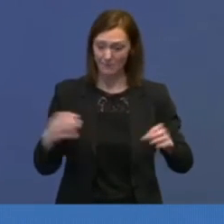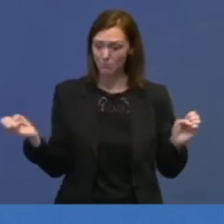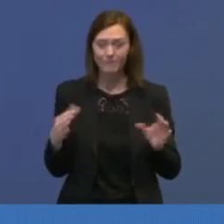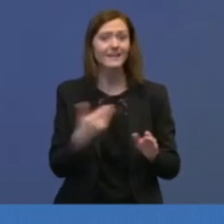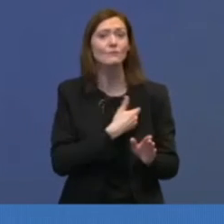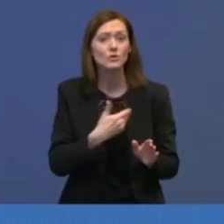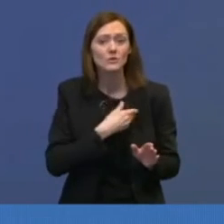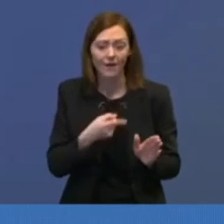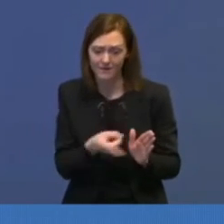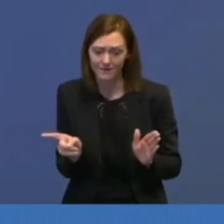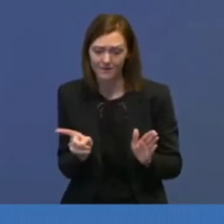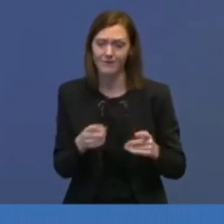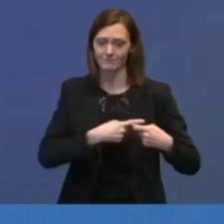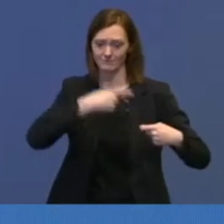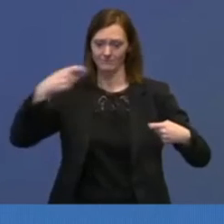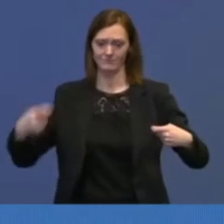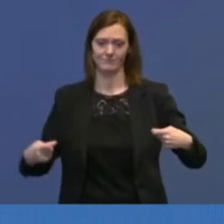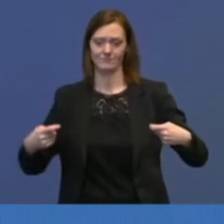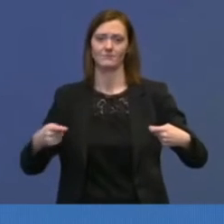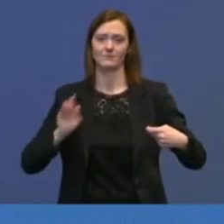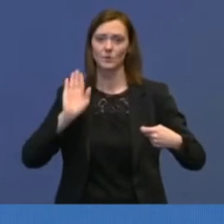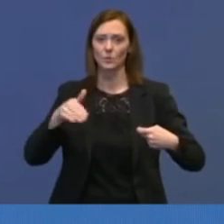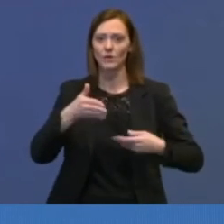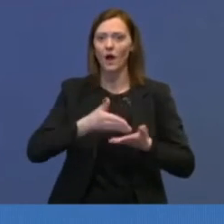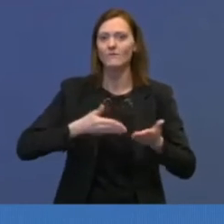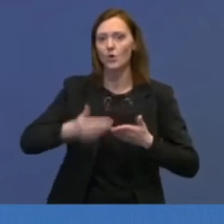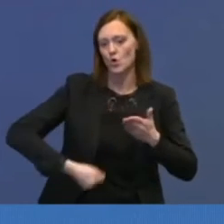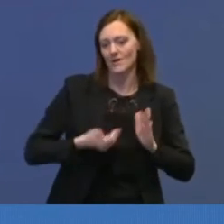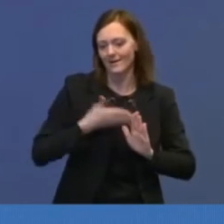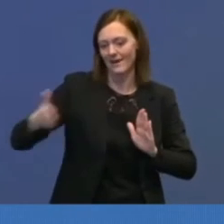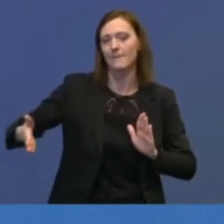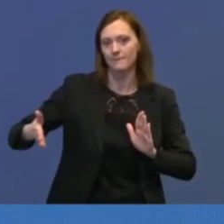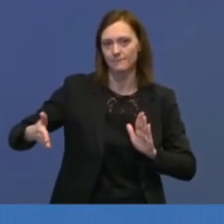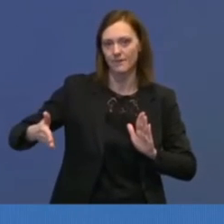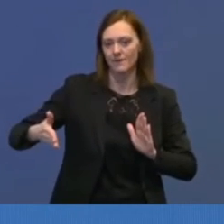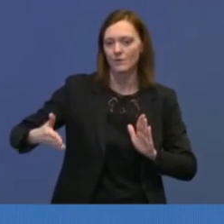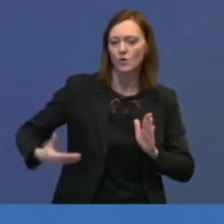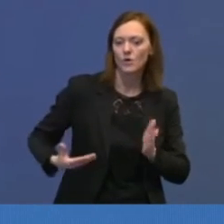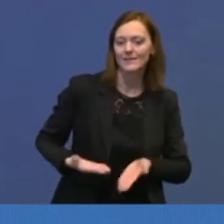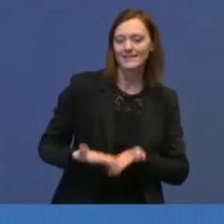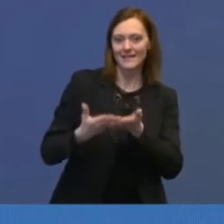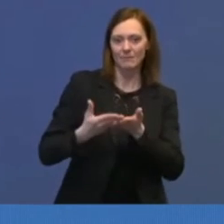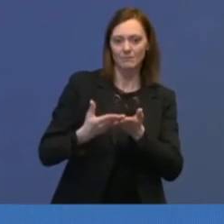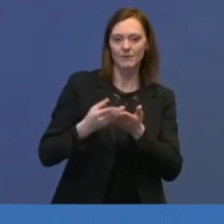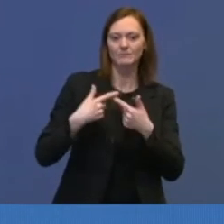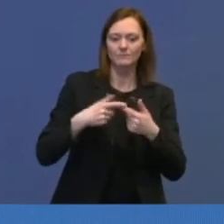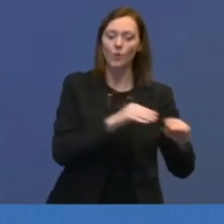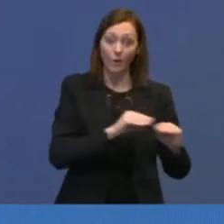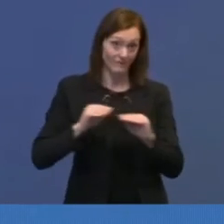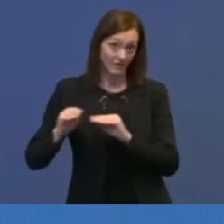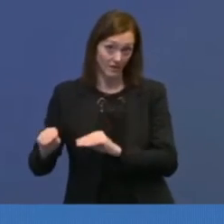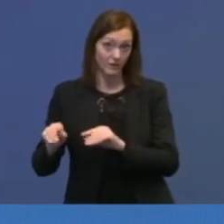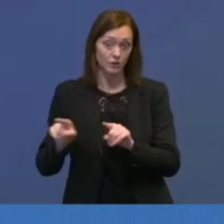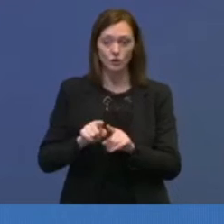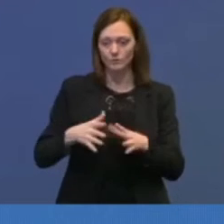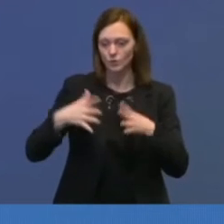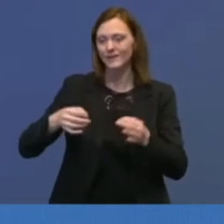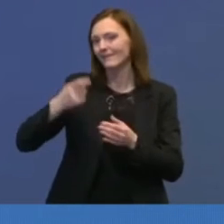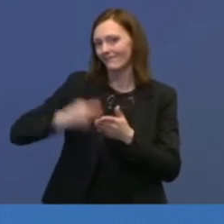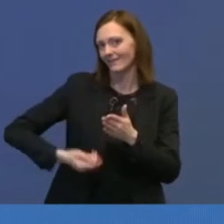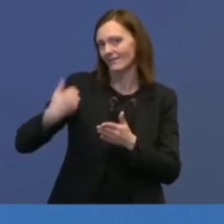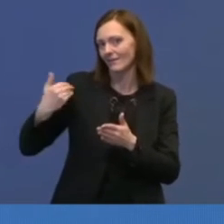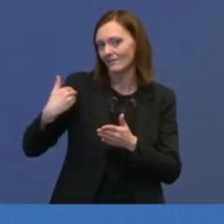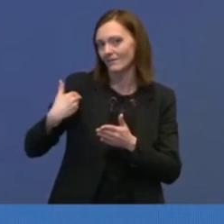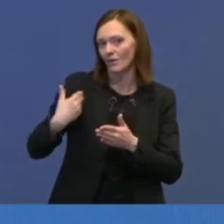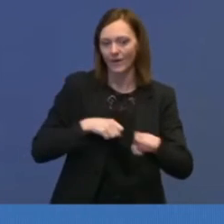gari koronaha waxay soqundonan ilaa iya damadka bisha juuun si loqa wiyo middow kalawereg ah wa sida isuul tinguhu ansahiyaka